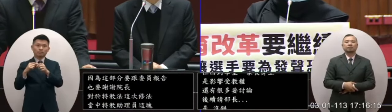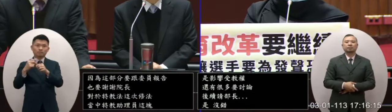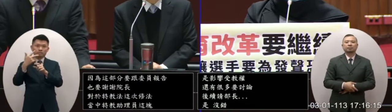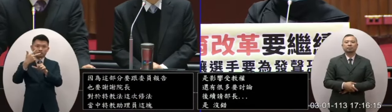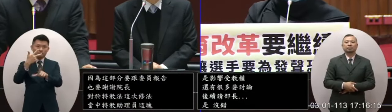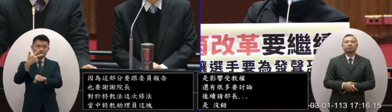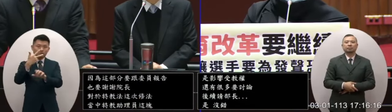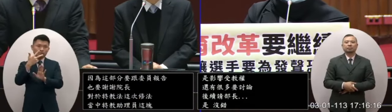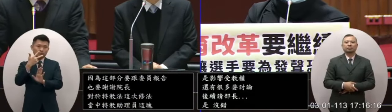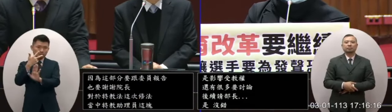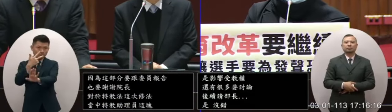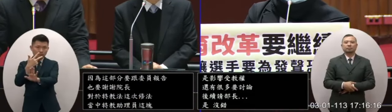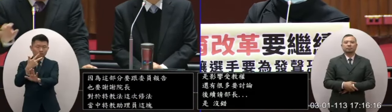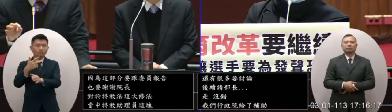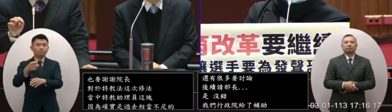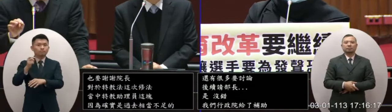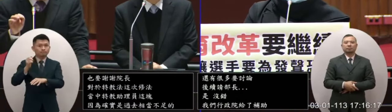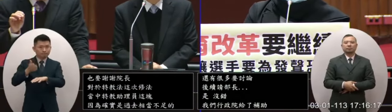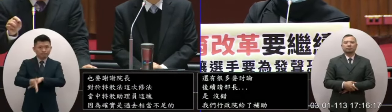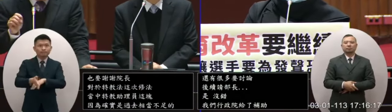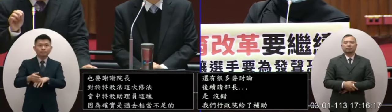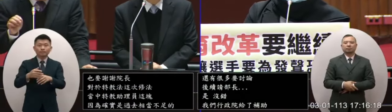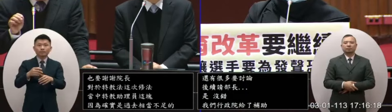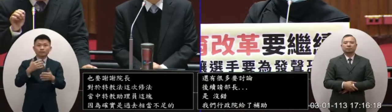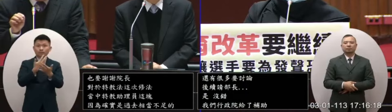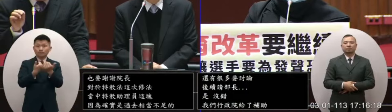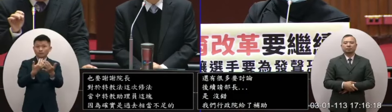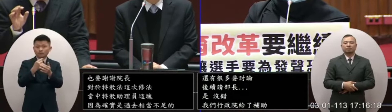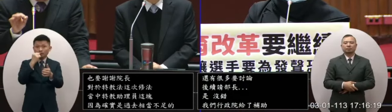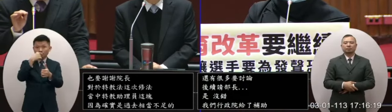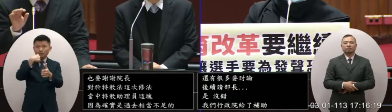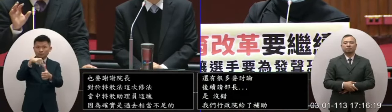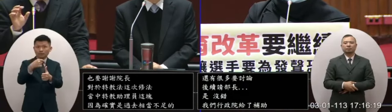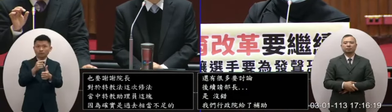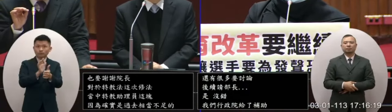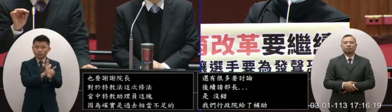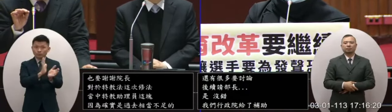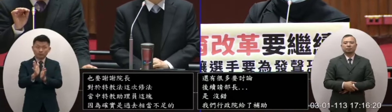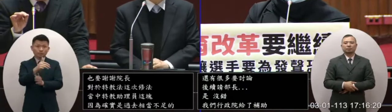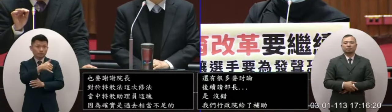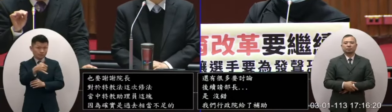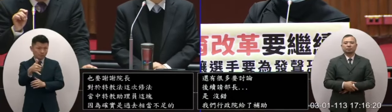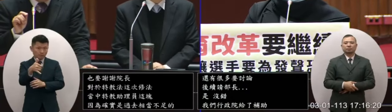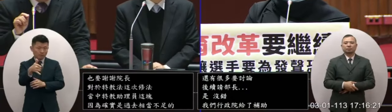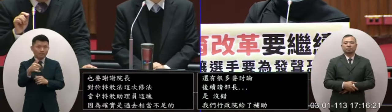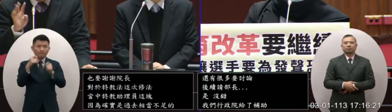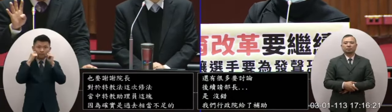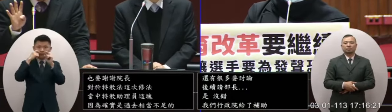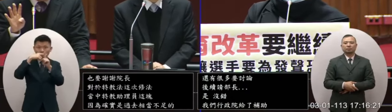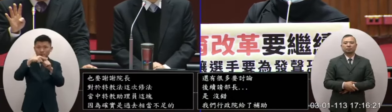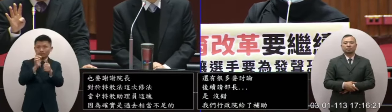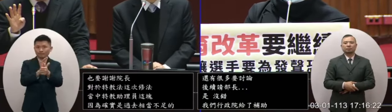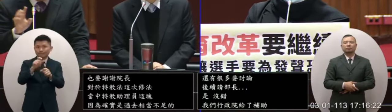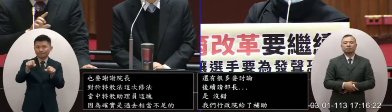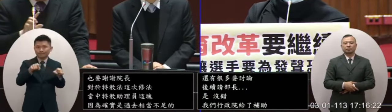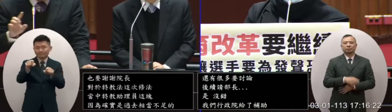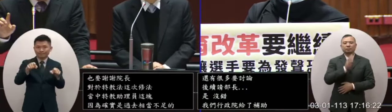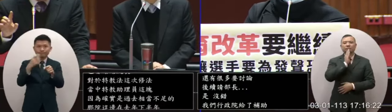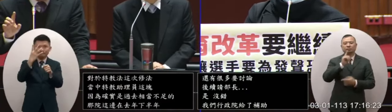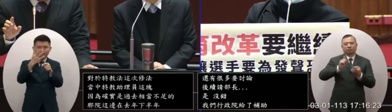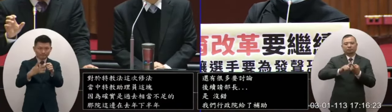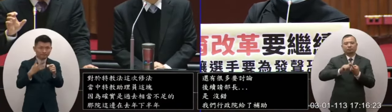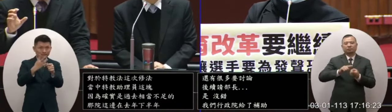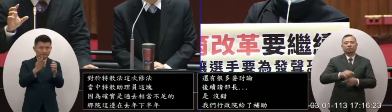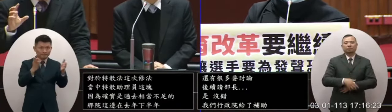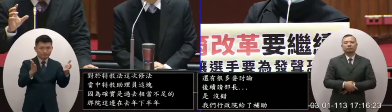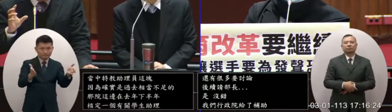个这个有关特教学生助理特教学生助理员的品质服务计划，这个四年 确 实是